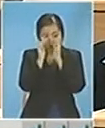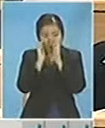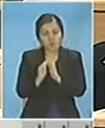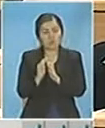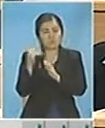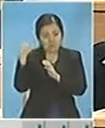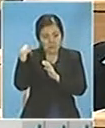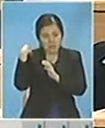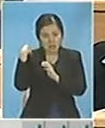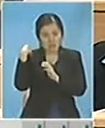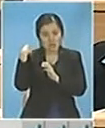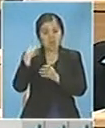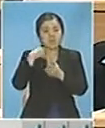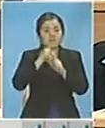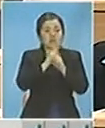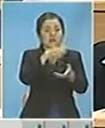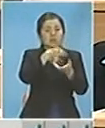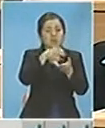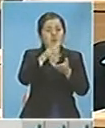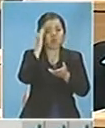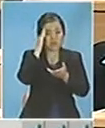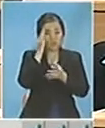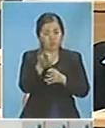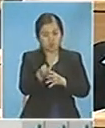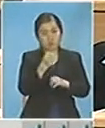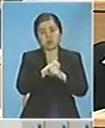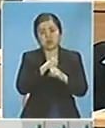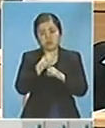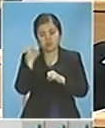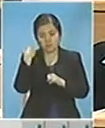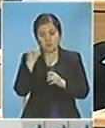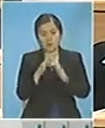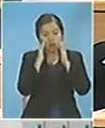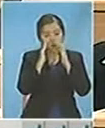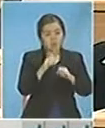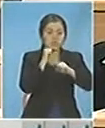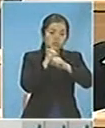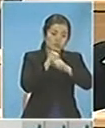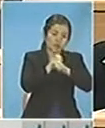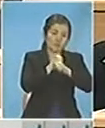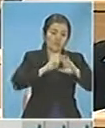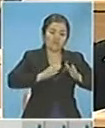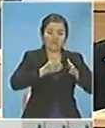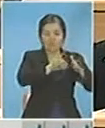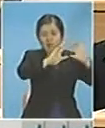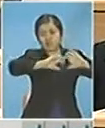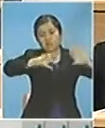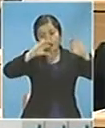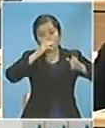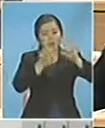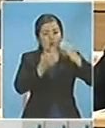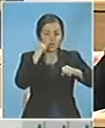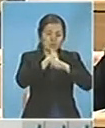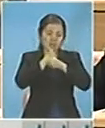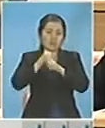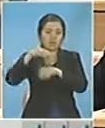รก็มีเท่าที่ดิฉันได้พูดถึงนะคะสำหรับเจ้าหน้าที่ที่เป็นเจ้าหน้าที่ฝ่ายรัฐเนี่ยหรืออยู่ในสำนักเล